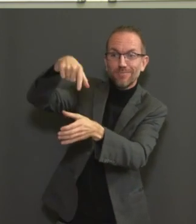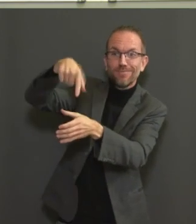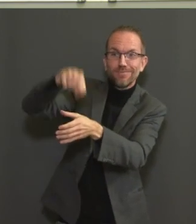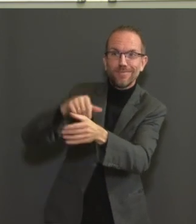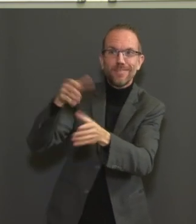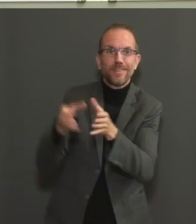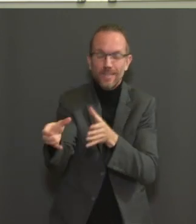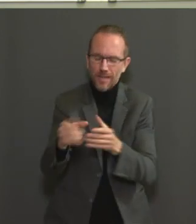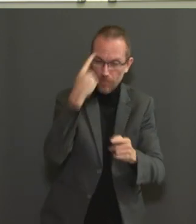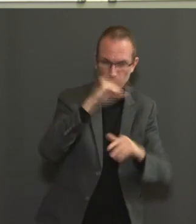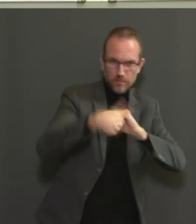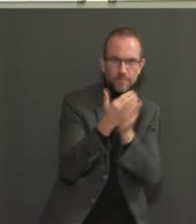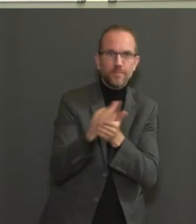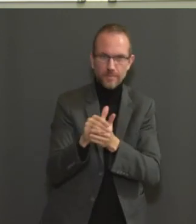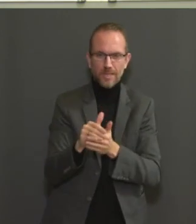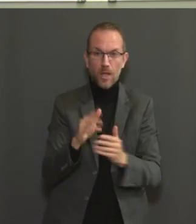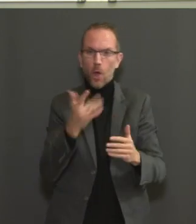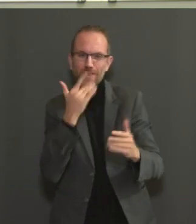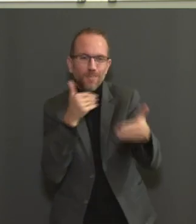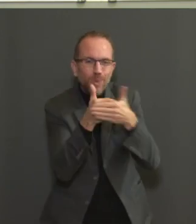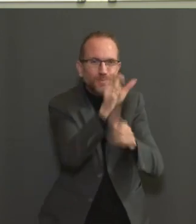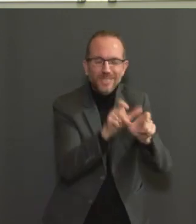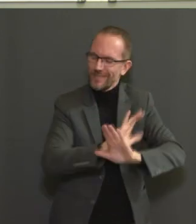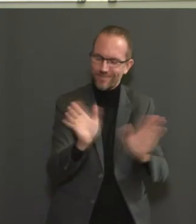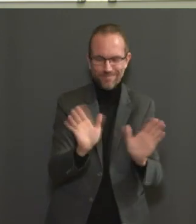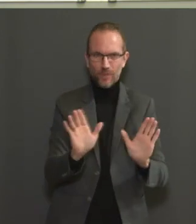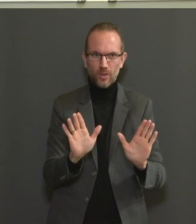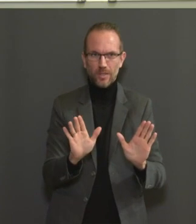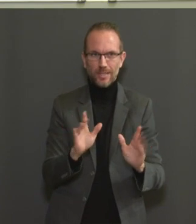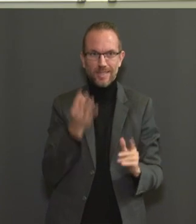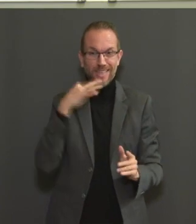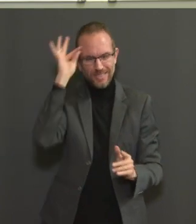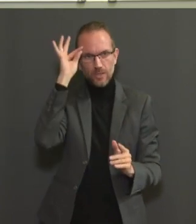important et pas tellement pendant l'acte de travail lui-même, pour la plupart des travailleurs sur place en tout cas.